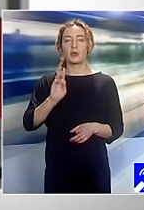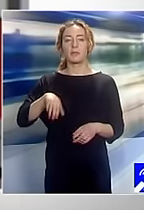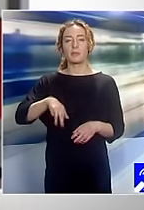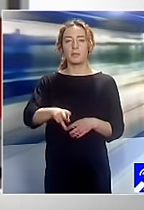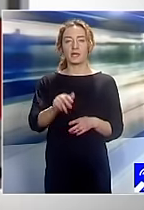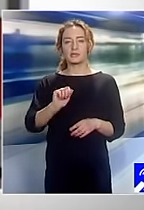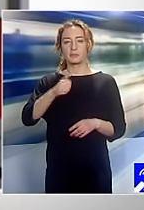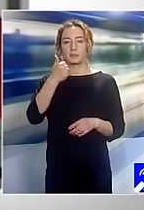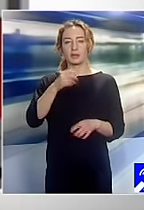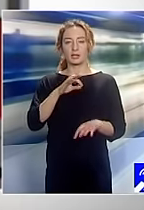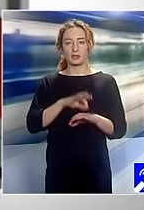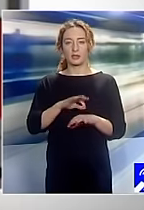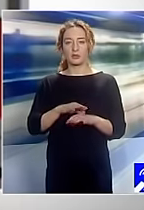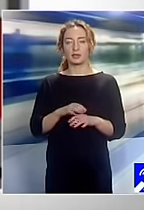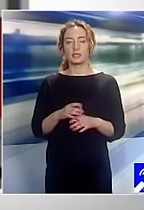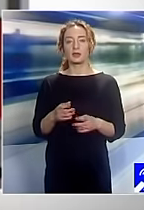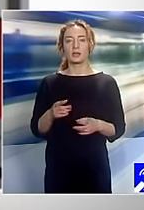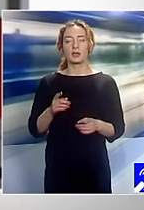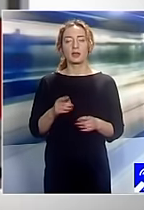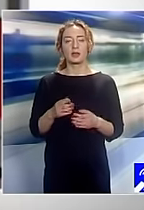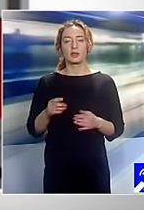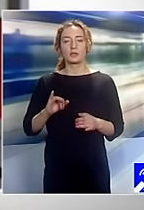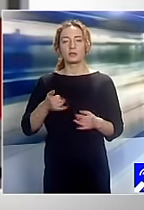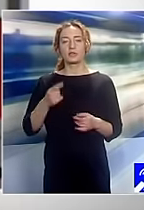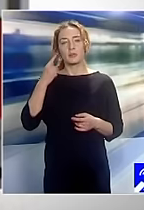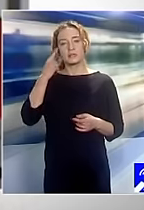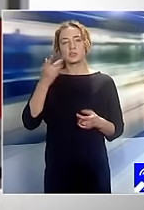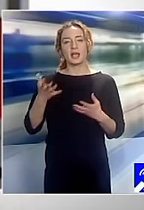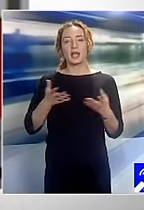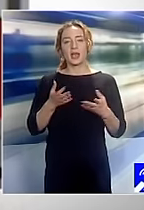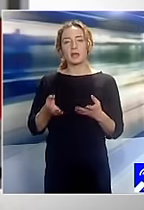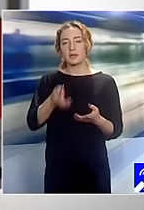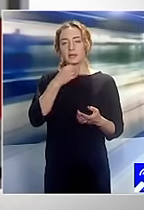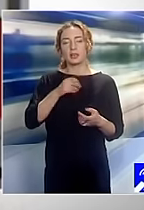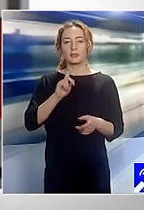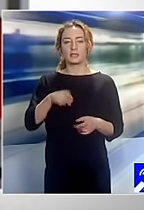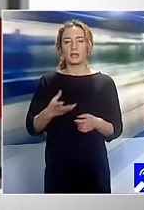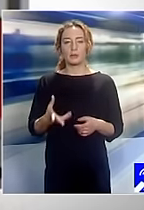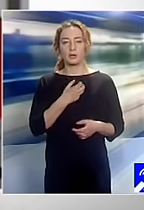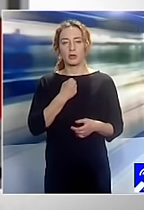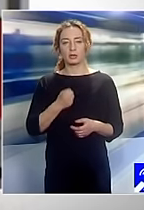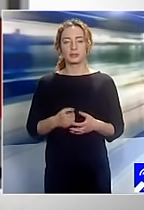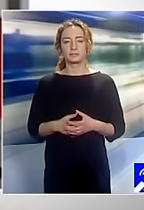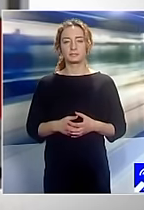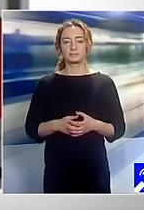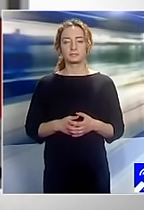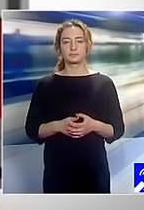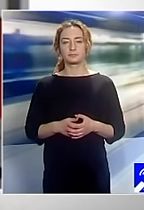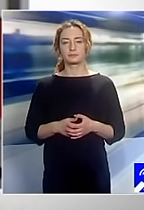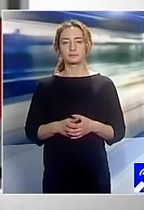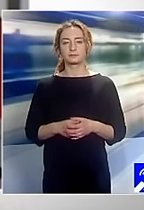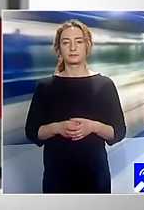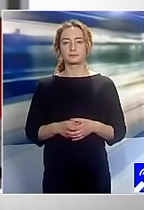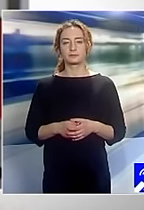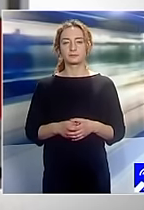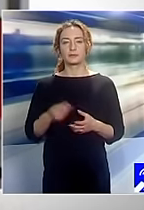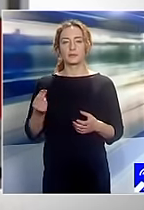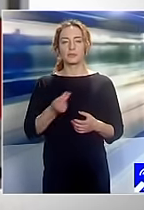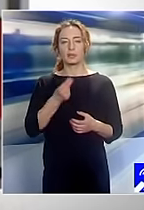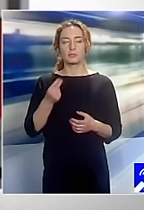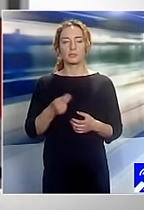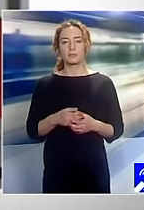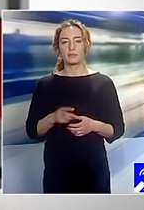pacientului, se hotărăște care antibiotic, pentru că și aici avem cam 100-200 de feluri de antibiotice și nu se dă cel mai puternic de la început. Cel mai bine ar fi